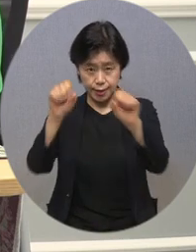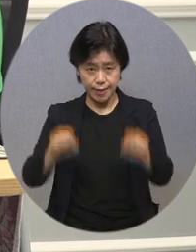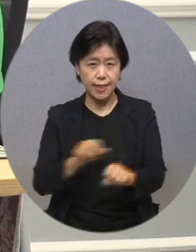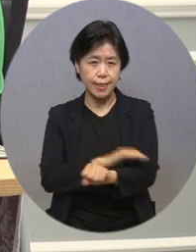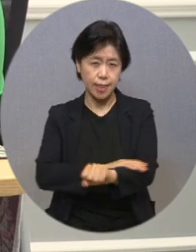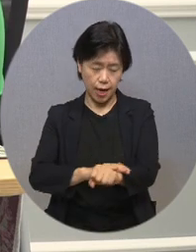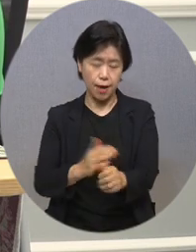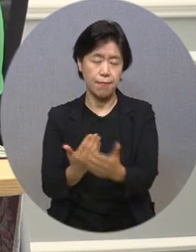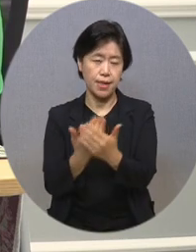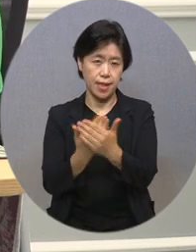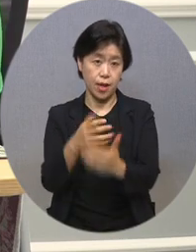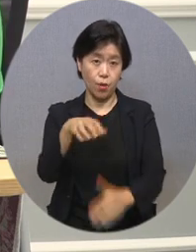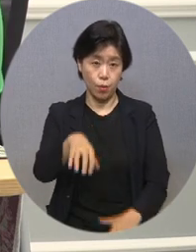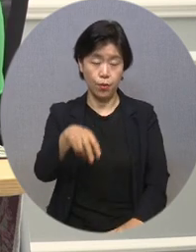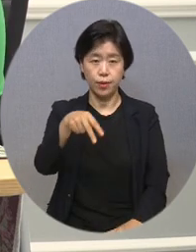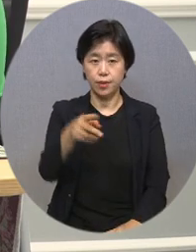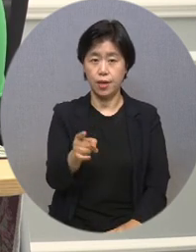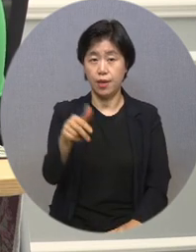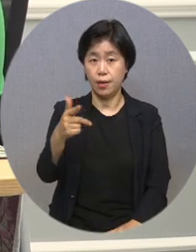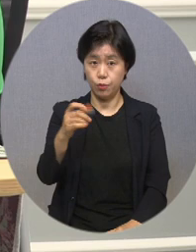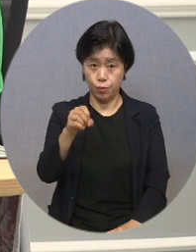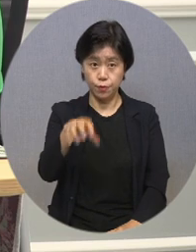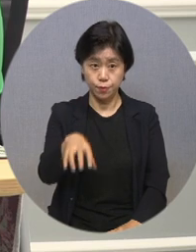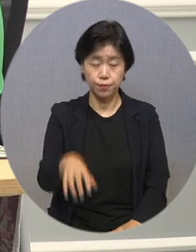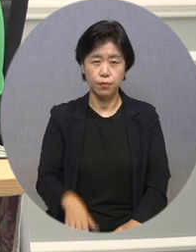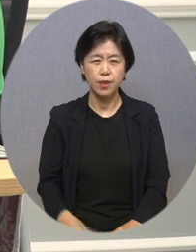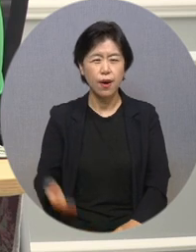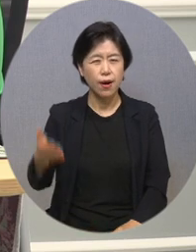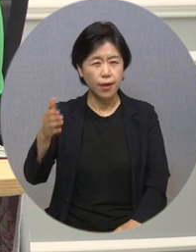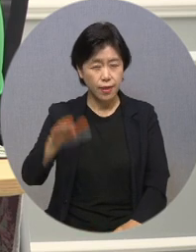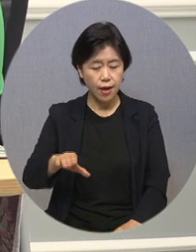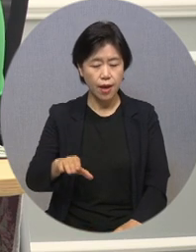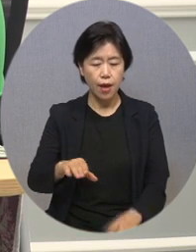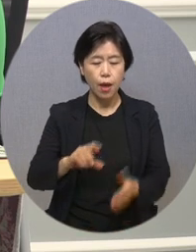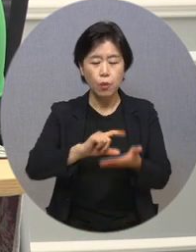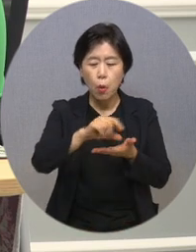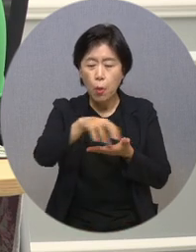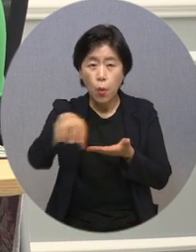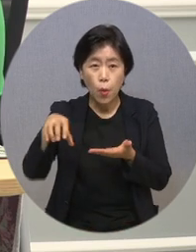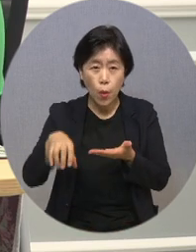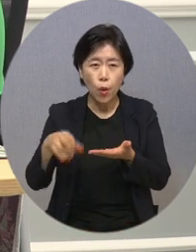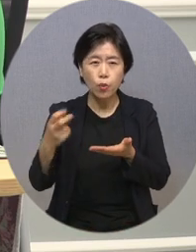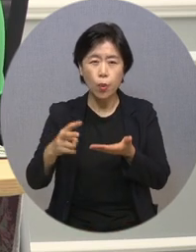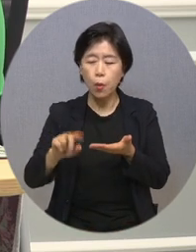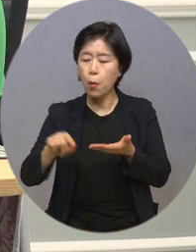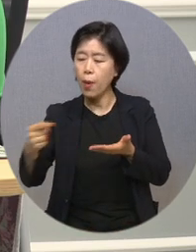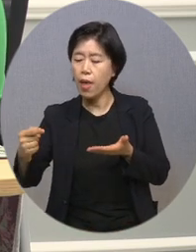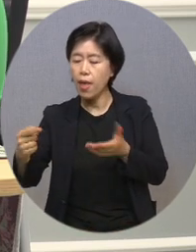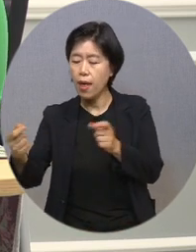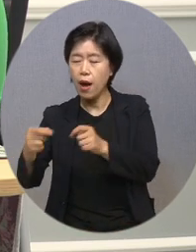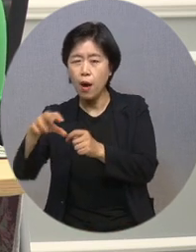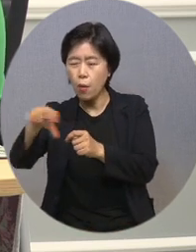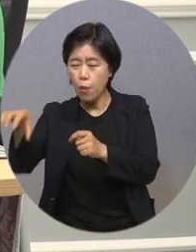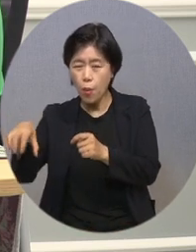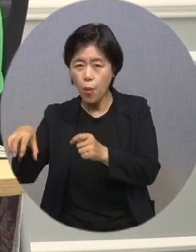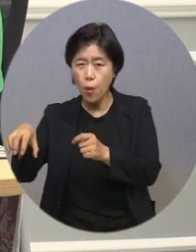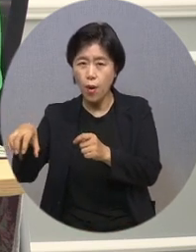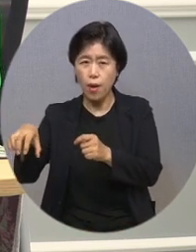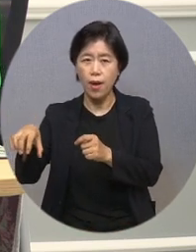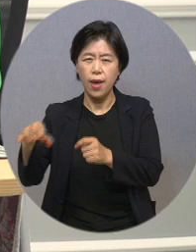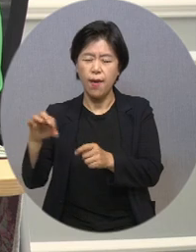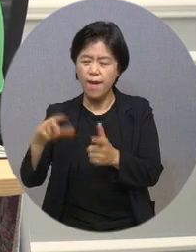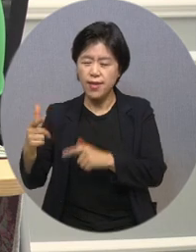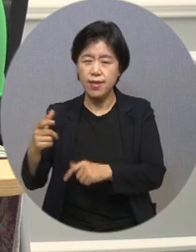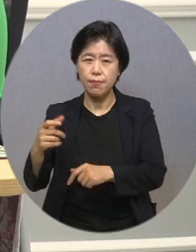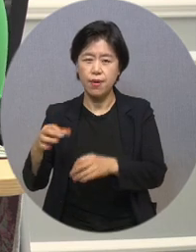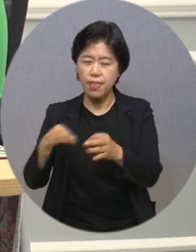있다고 저는 생각이 들었고요. 다만 이제 동지역과 또 읍면지역의 경제적 격차가 좀 심하다